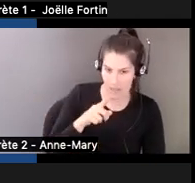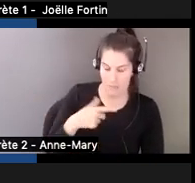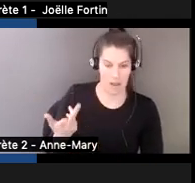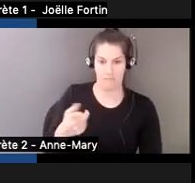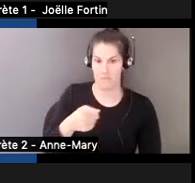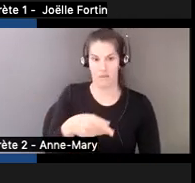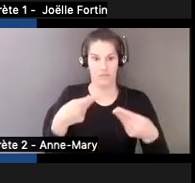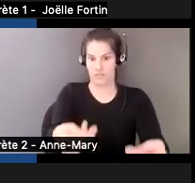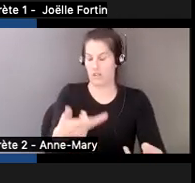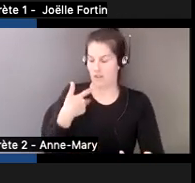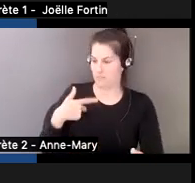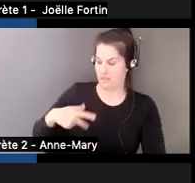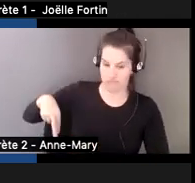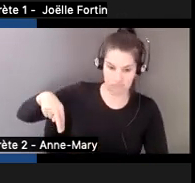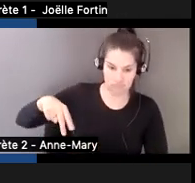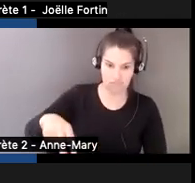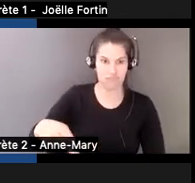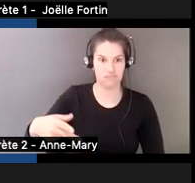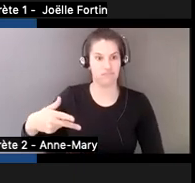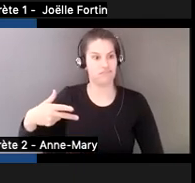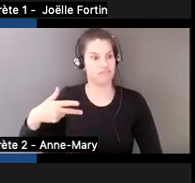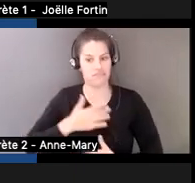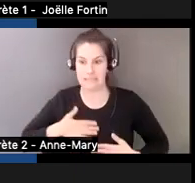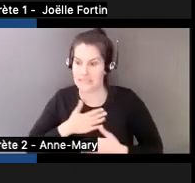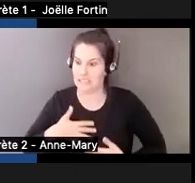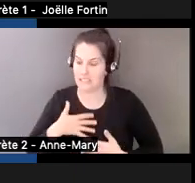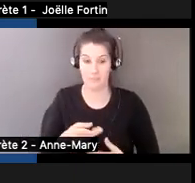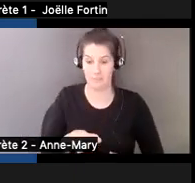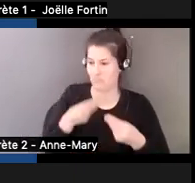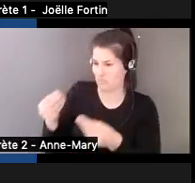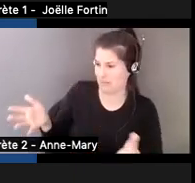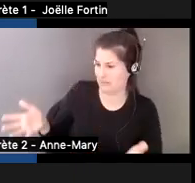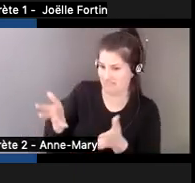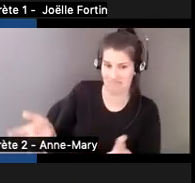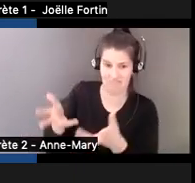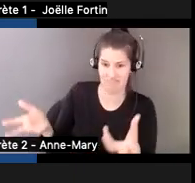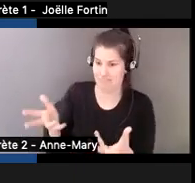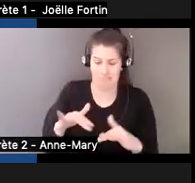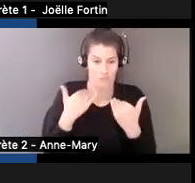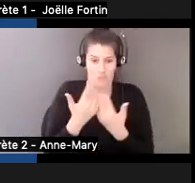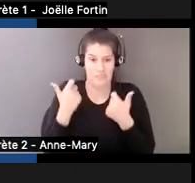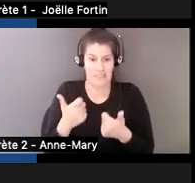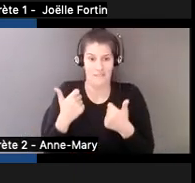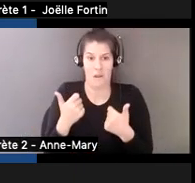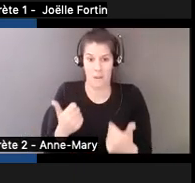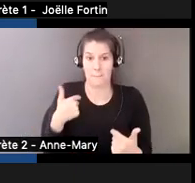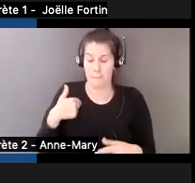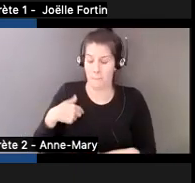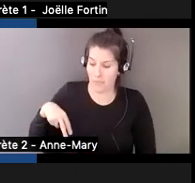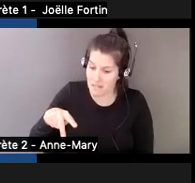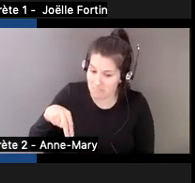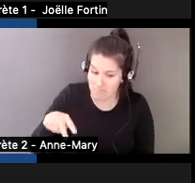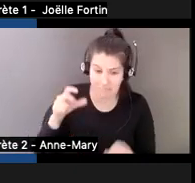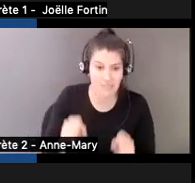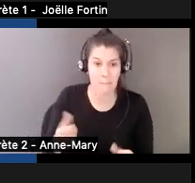remarcher, à avoir du plaisir et il a retrouvé sa dignité. Dès qu'on le stimule, tout va bien. Il est solide sur ses jambes, il a du plaisir,